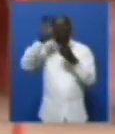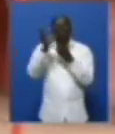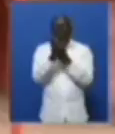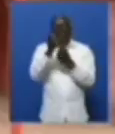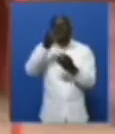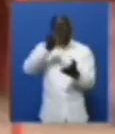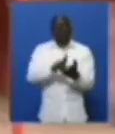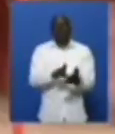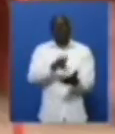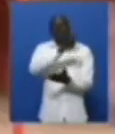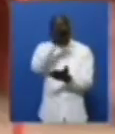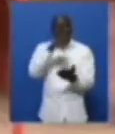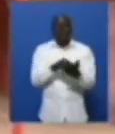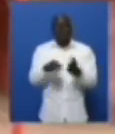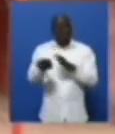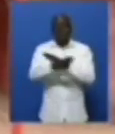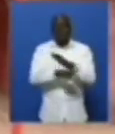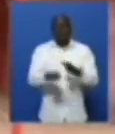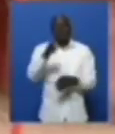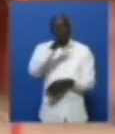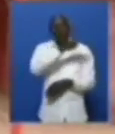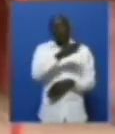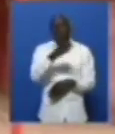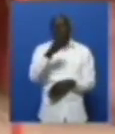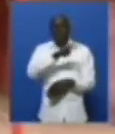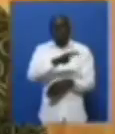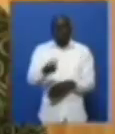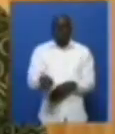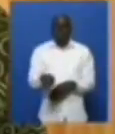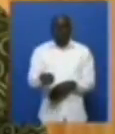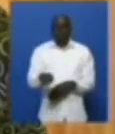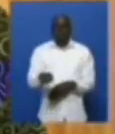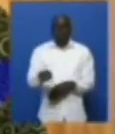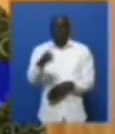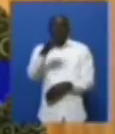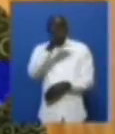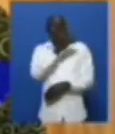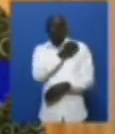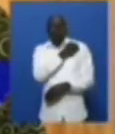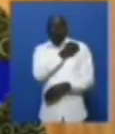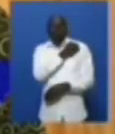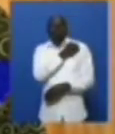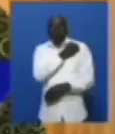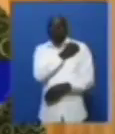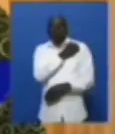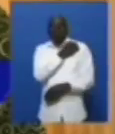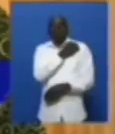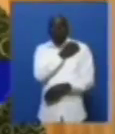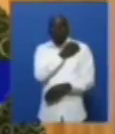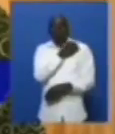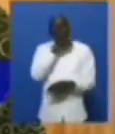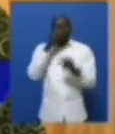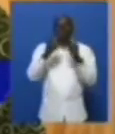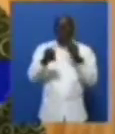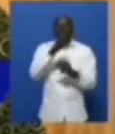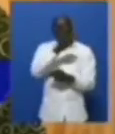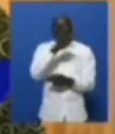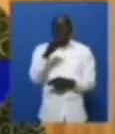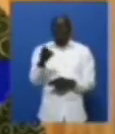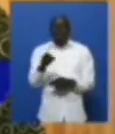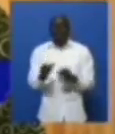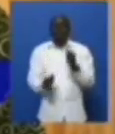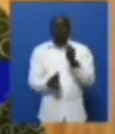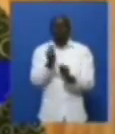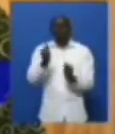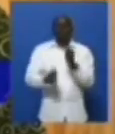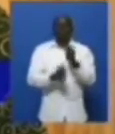centre basé à Bobo-Dioulasso. Ouezin Koulibaly, je crois qu'au niveau du Burkina Faso, de plus en plus, on tend